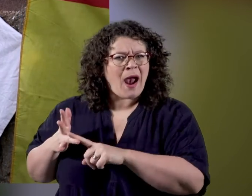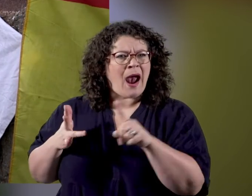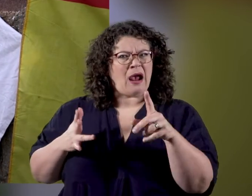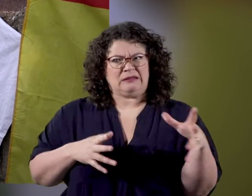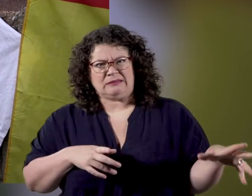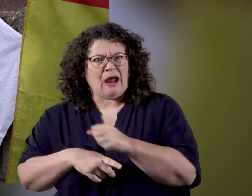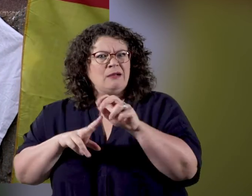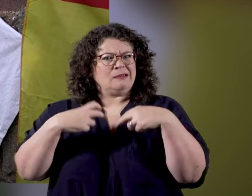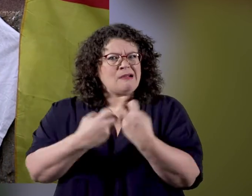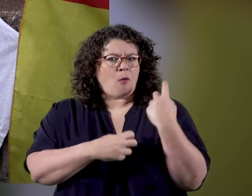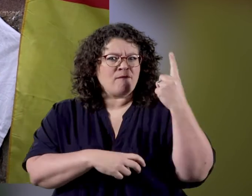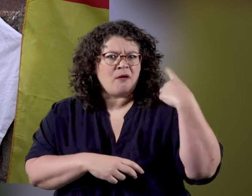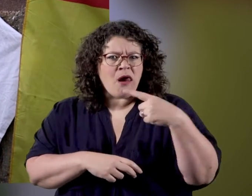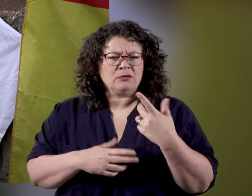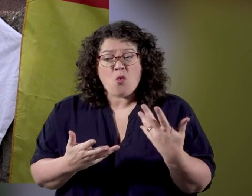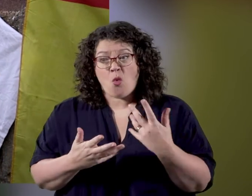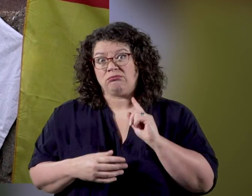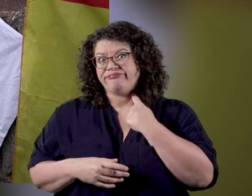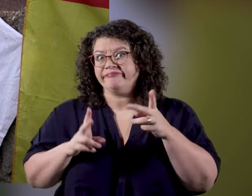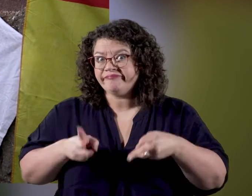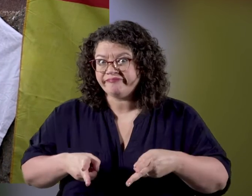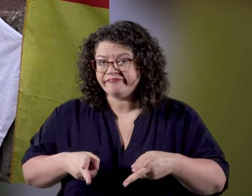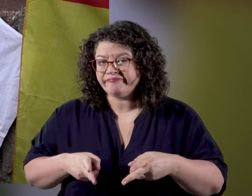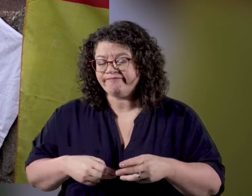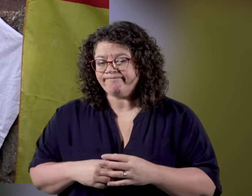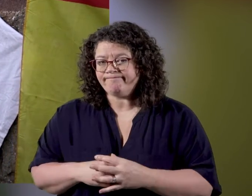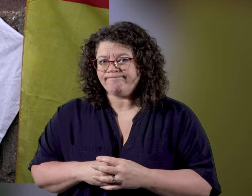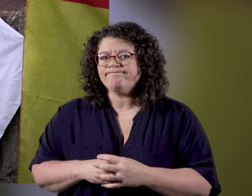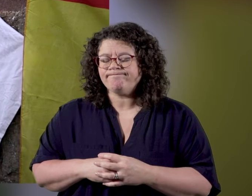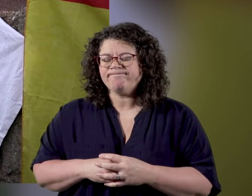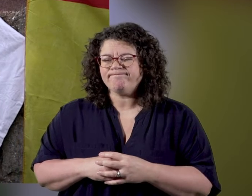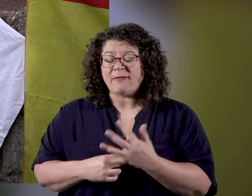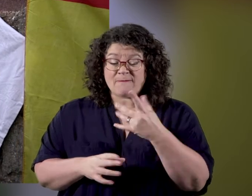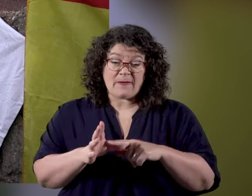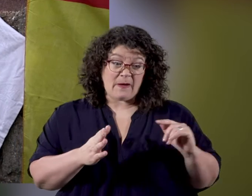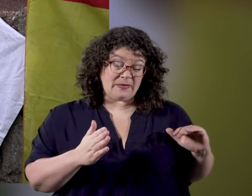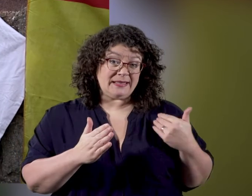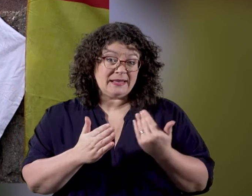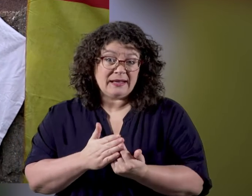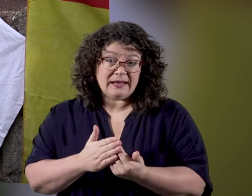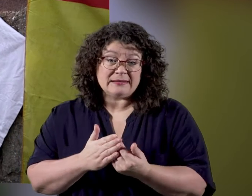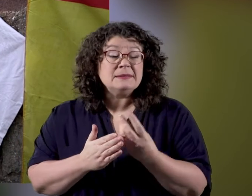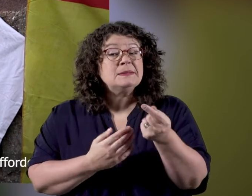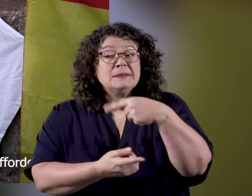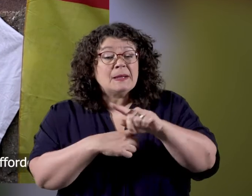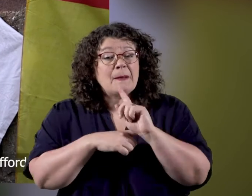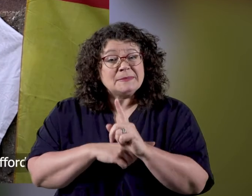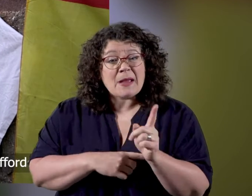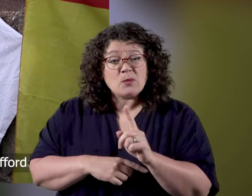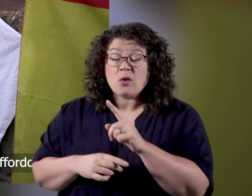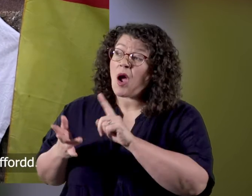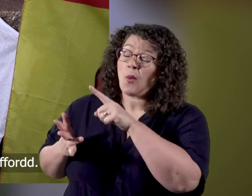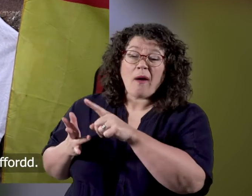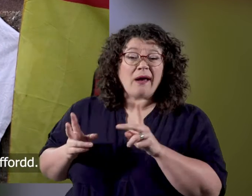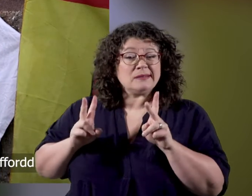gludoi'r tŵr yn Llundain, neu benid gwaith. 5 mlynedd sydd yn ôl rhai, ers i Owain